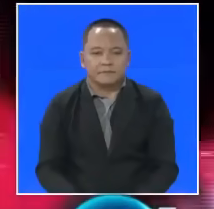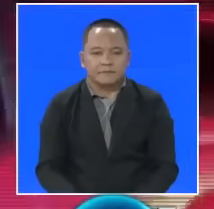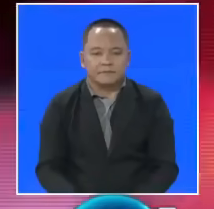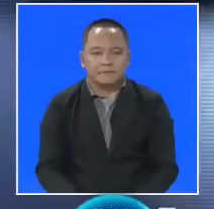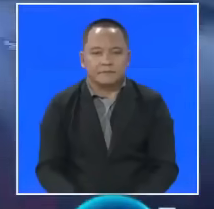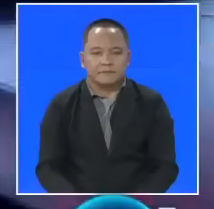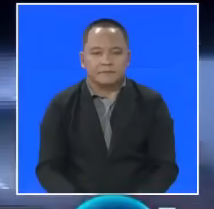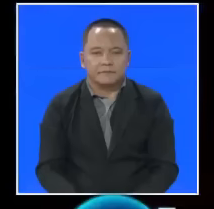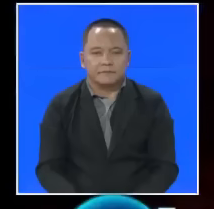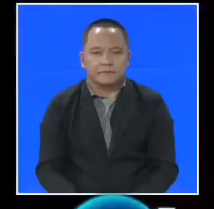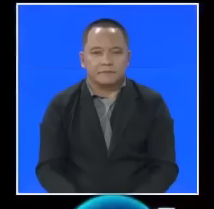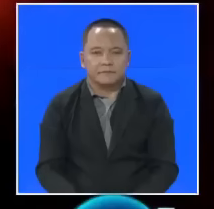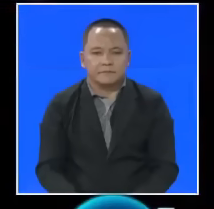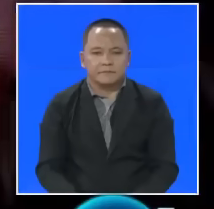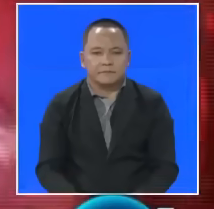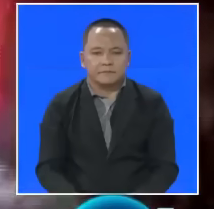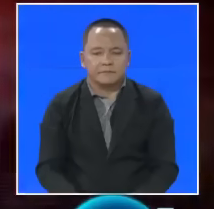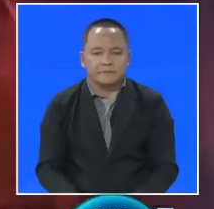ไ